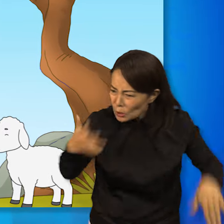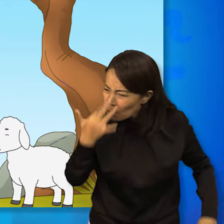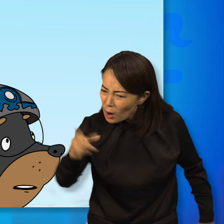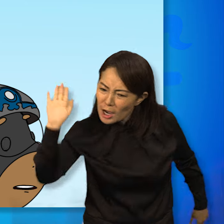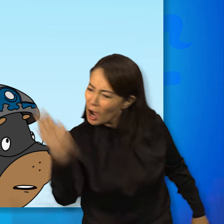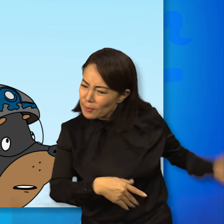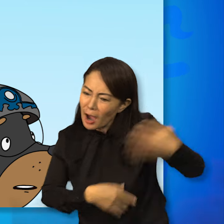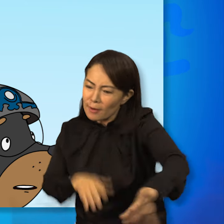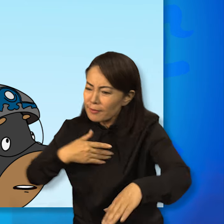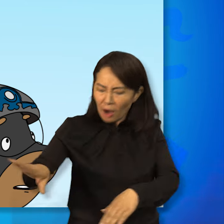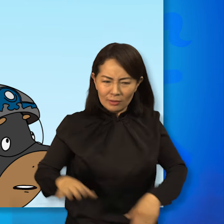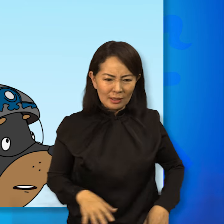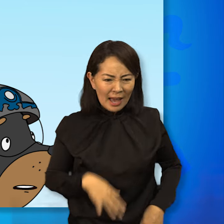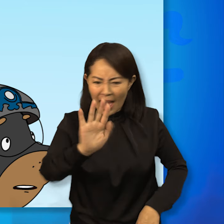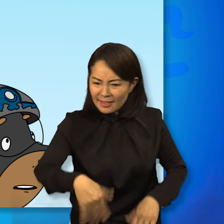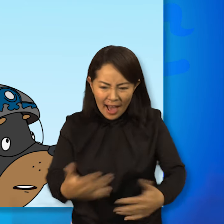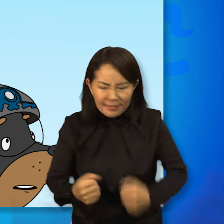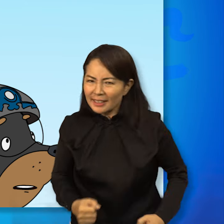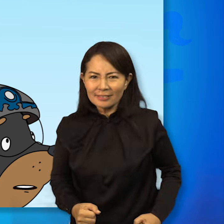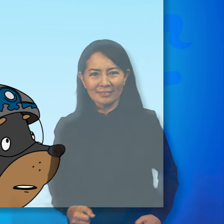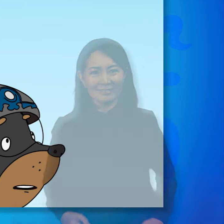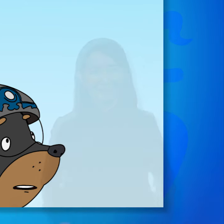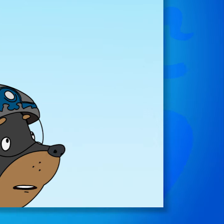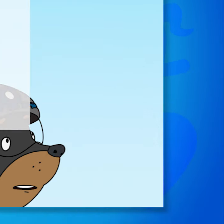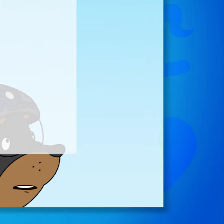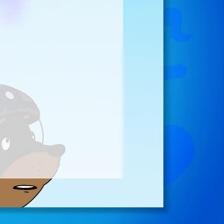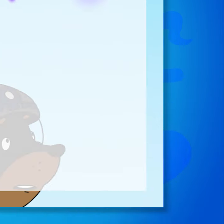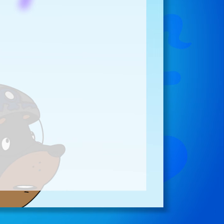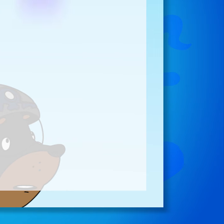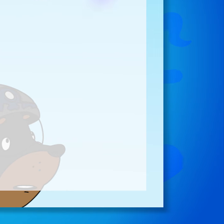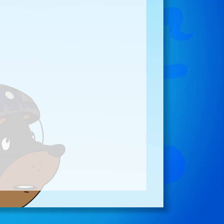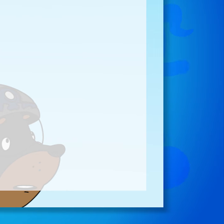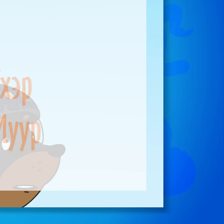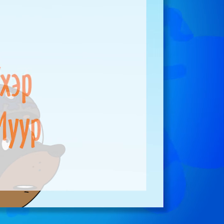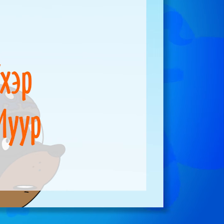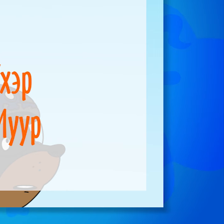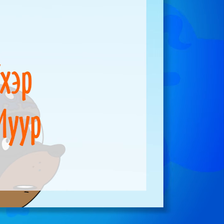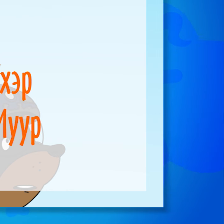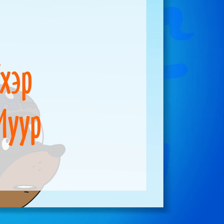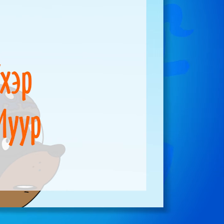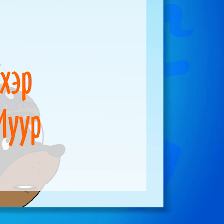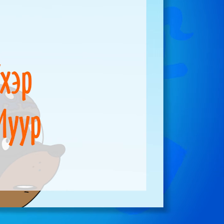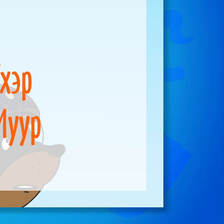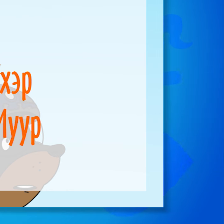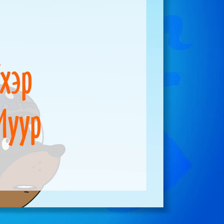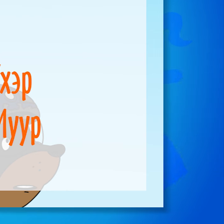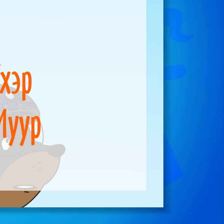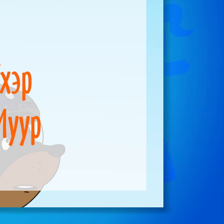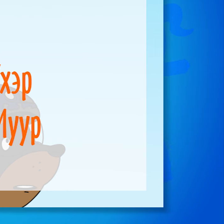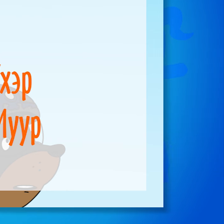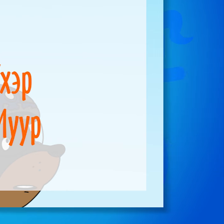Хурмстын гинүү? Хөөхөн жоохон хург байна. Яагаад энд орхисон болоо? Харин тийм ээ.